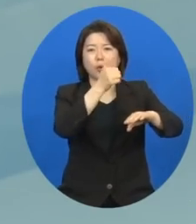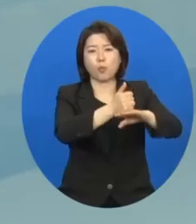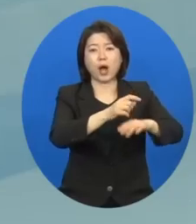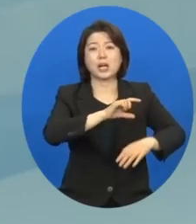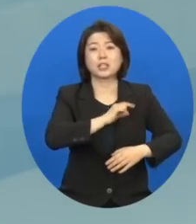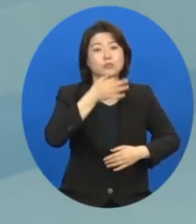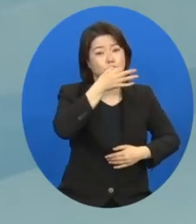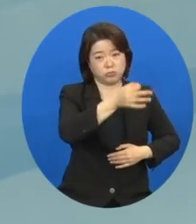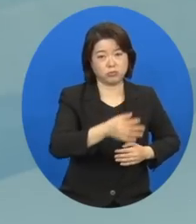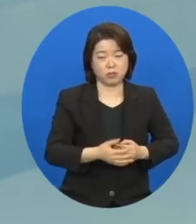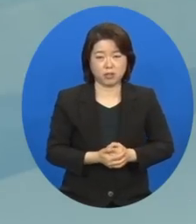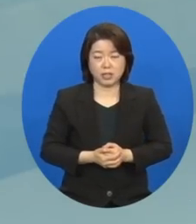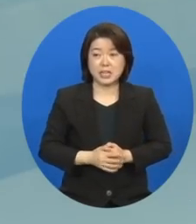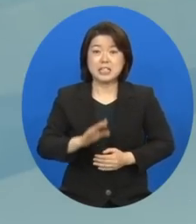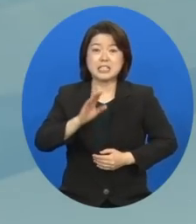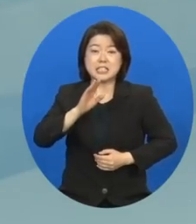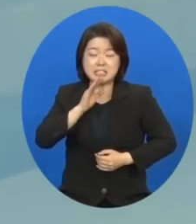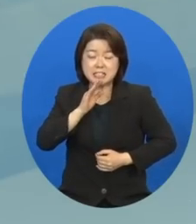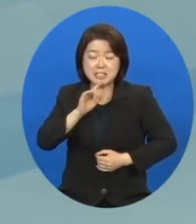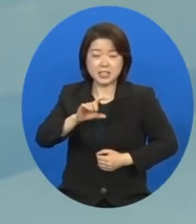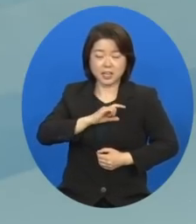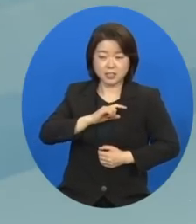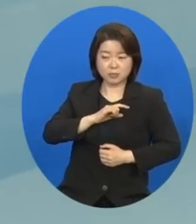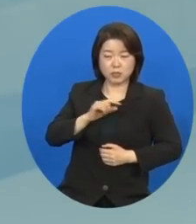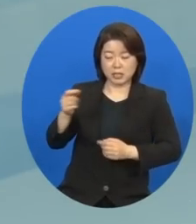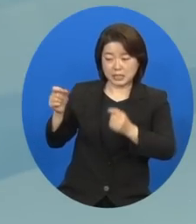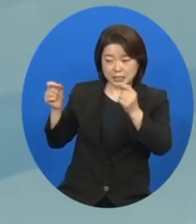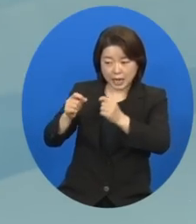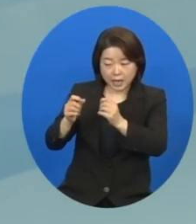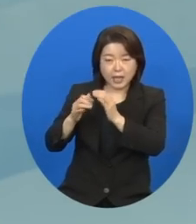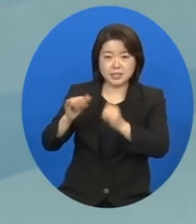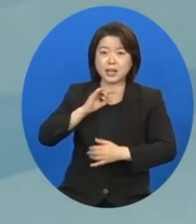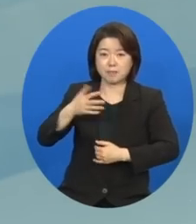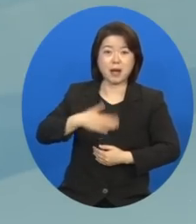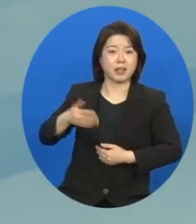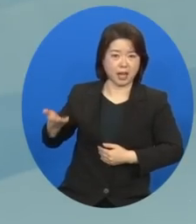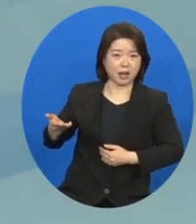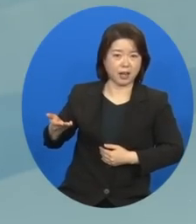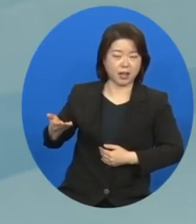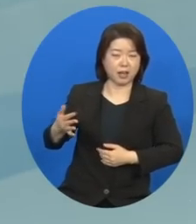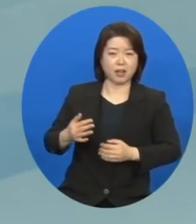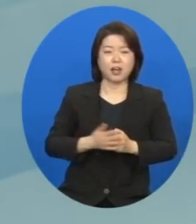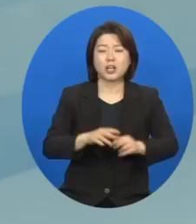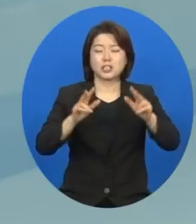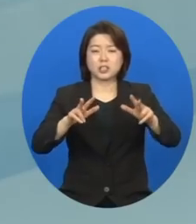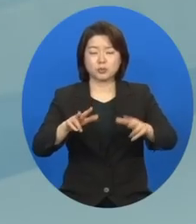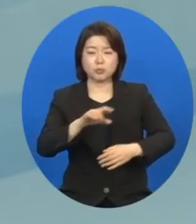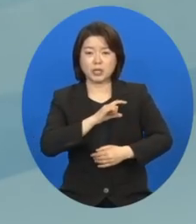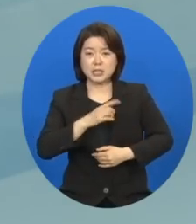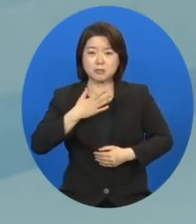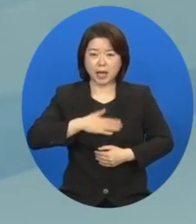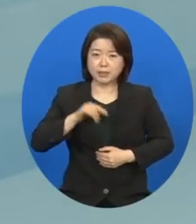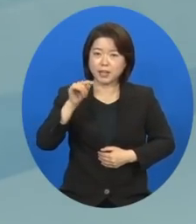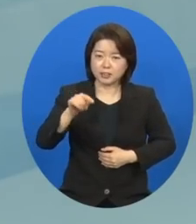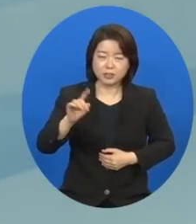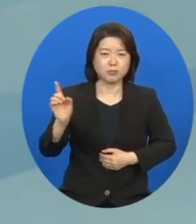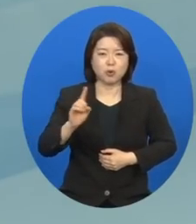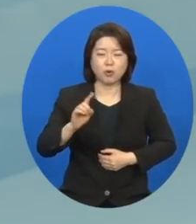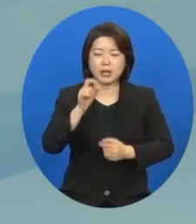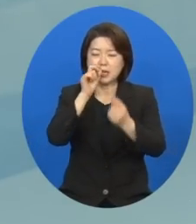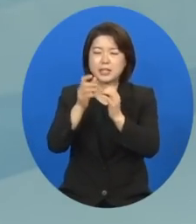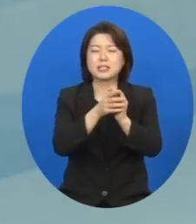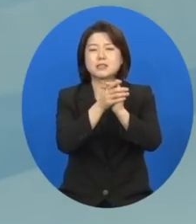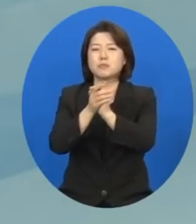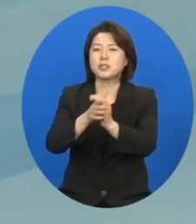이름은 누가 알까요? 가까이 있는 사람이 아는 거예요. 지금도 이름을 안다는 것은 친밀함을 의미하죠. 그래서 주님이